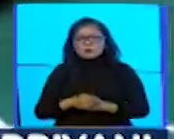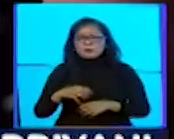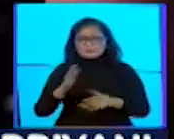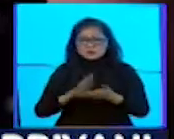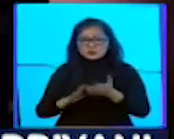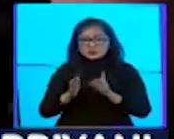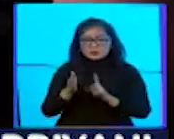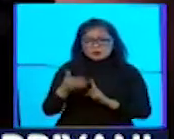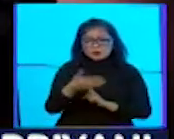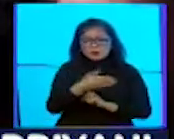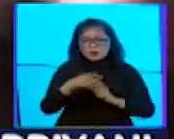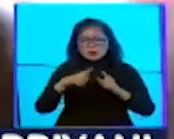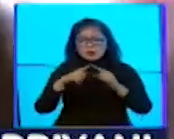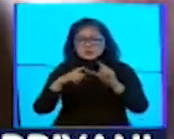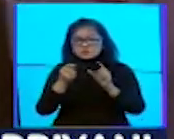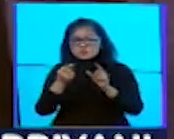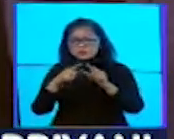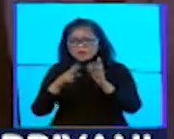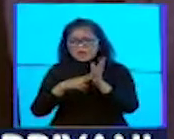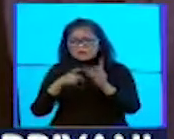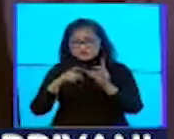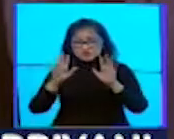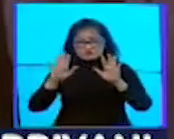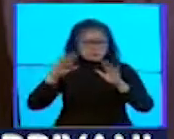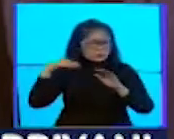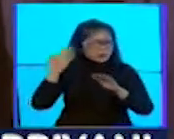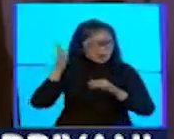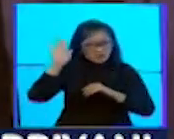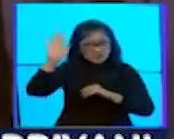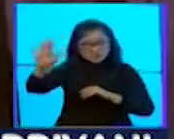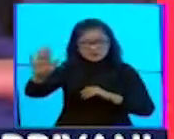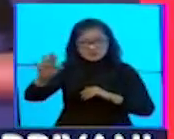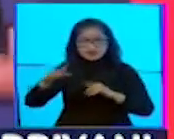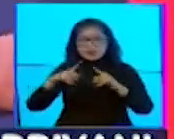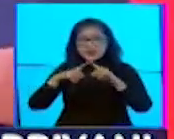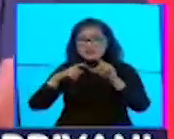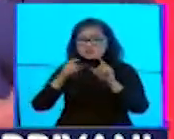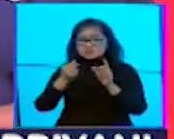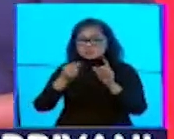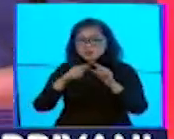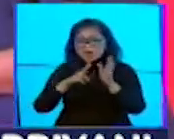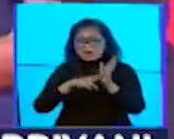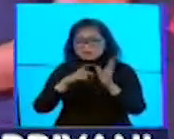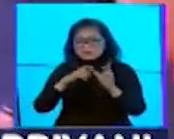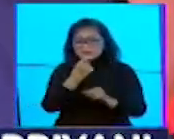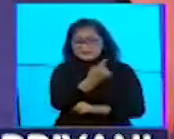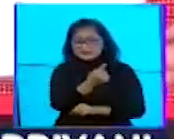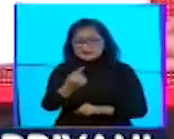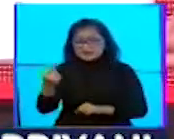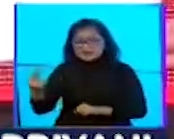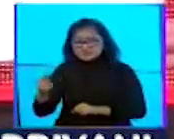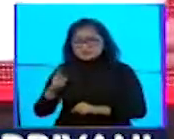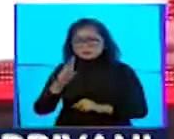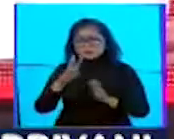selama 10 tahun ke depan. Perlindungan berupa asuransi jiwa senilai masing-masing 2 miliar rupiah ini diberikan langsung